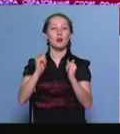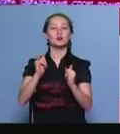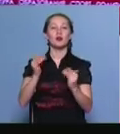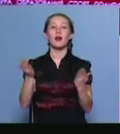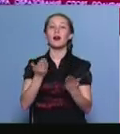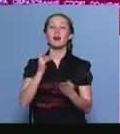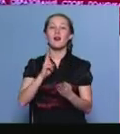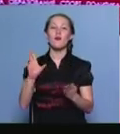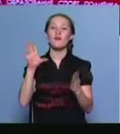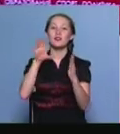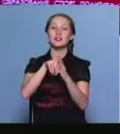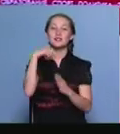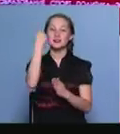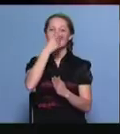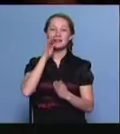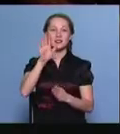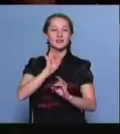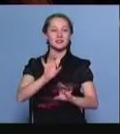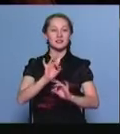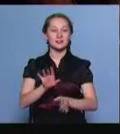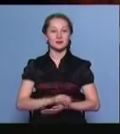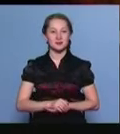раз, знает Елена Буховская.